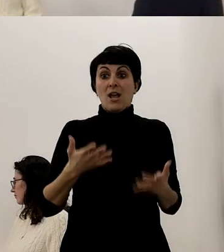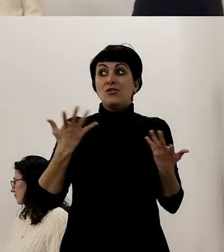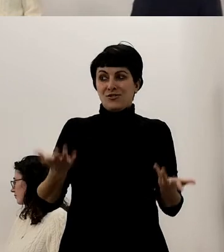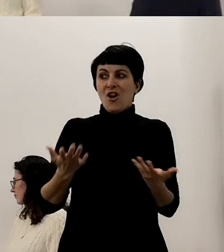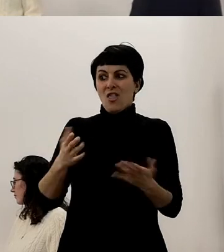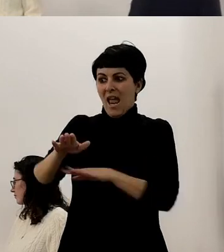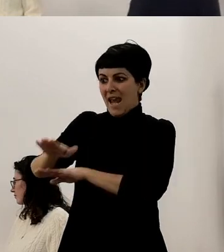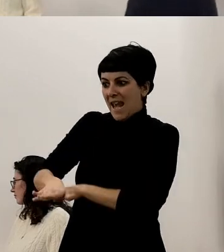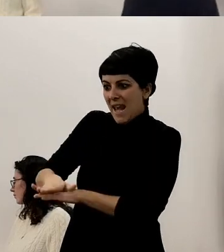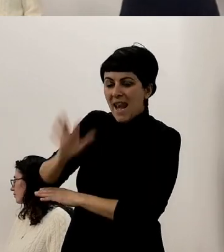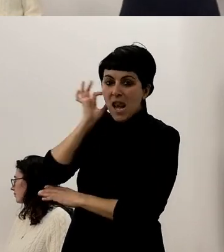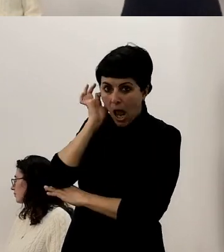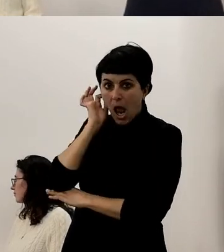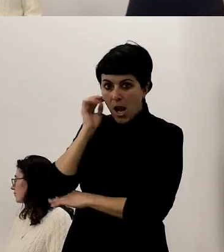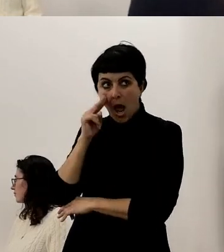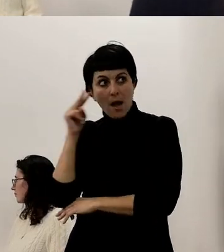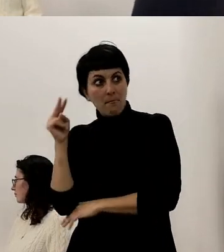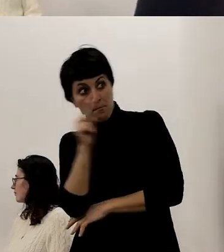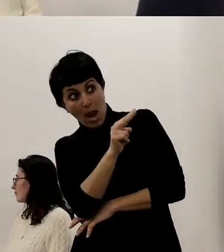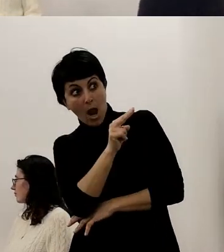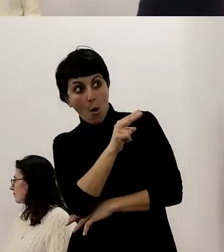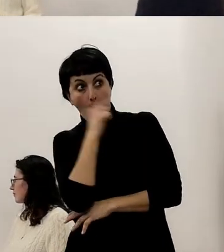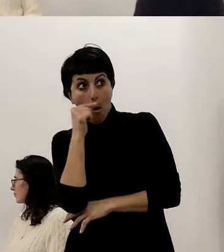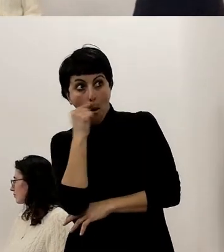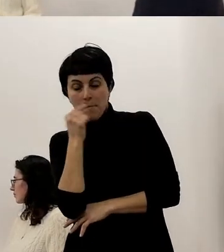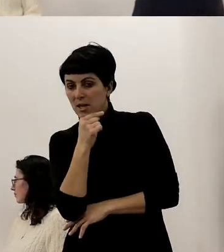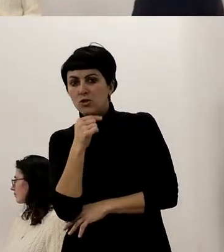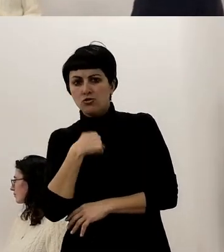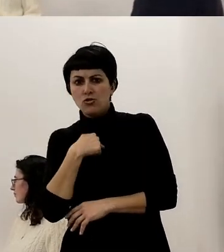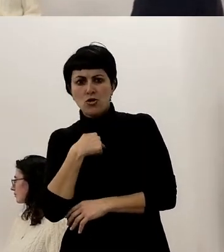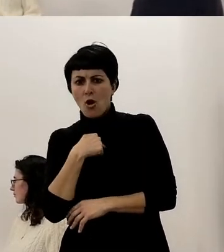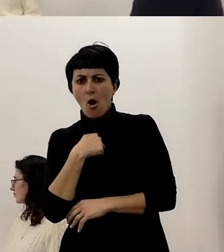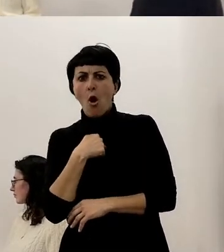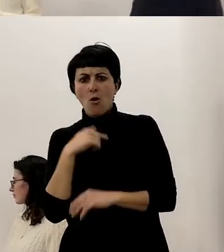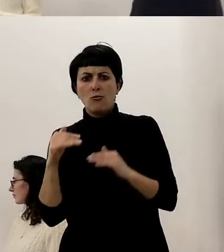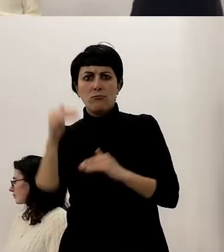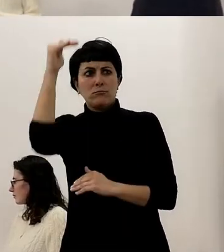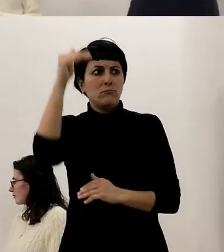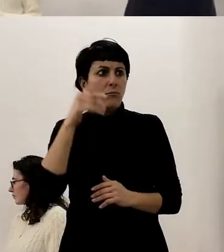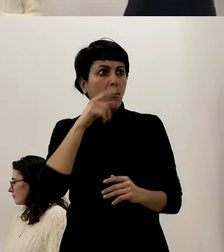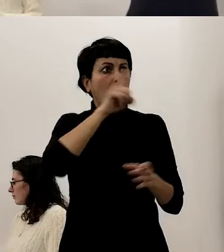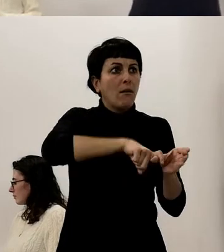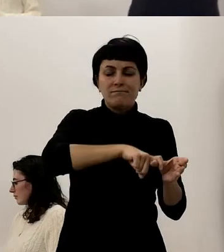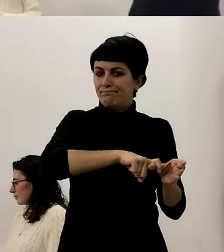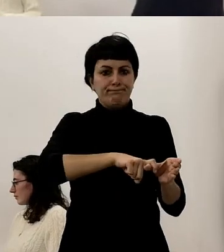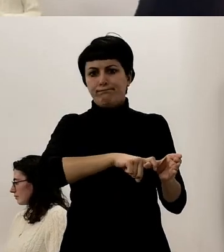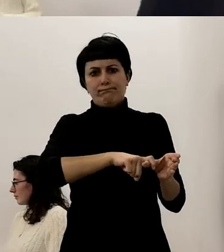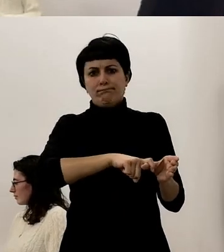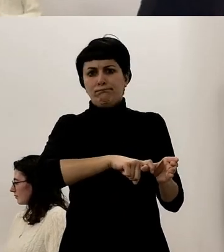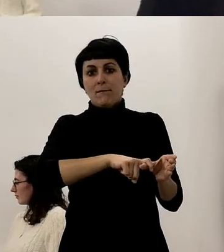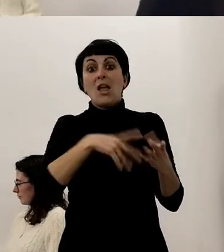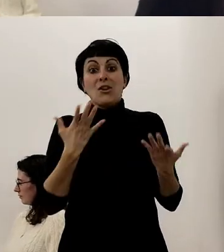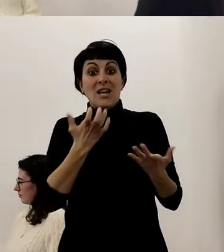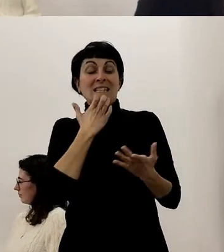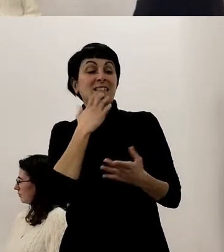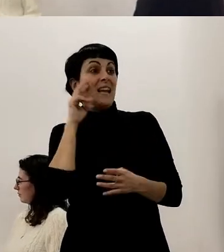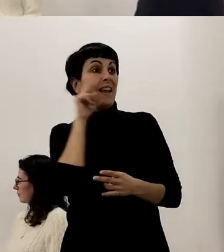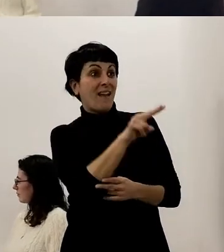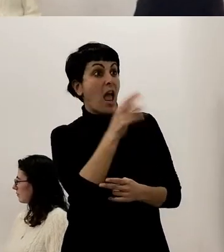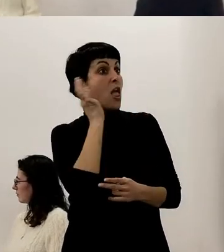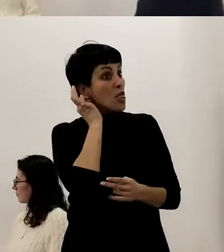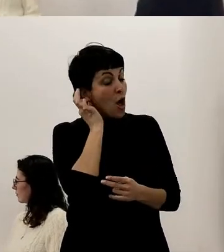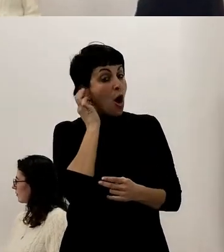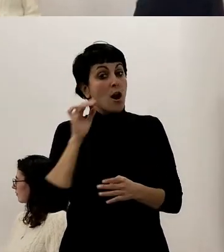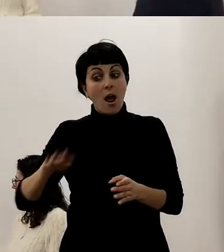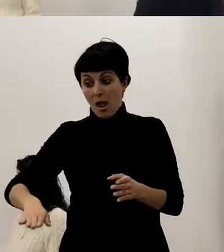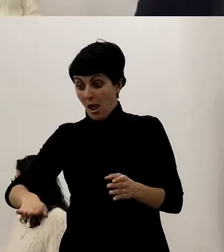una nena pugui dir, jo, quan pugui, vull portar el drac, o jo quan pugui, puc portar... I això crec que ha de ser el gran